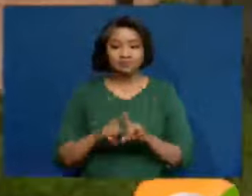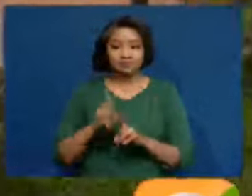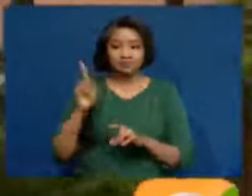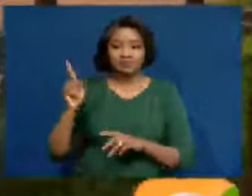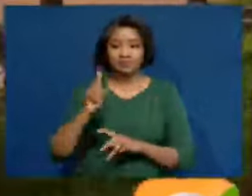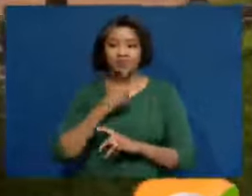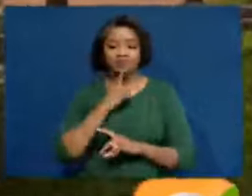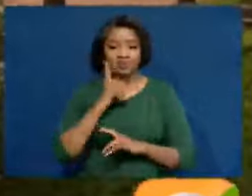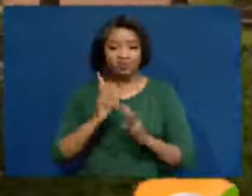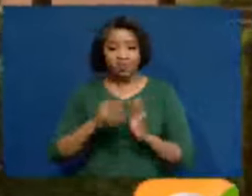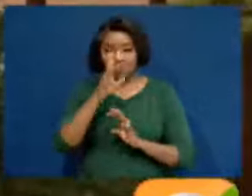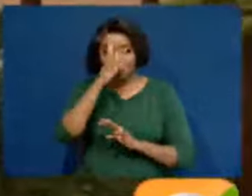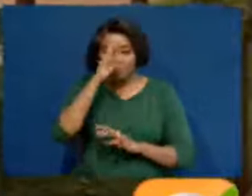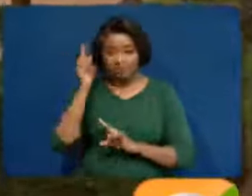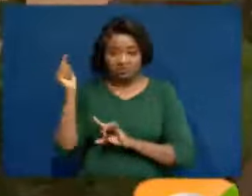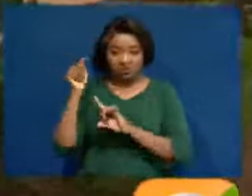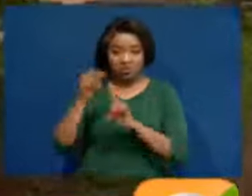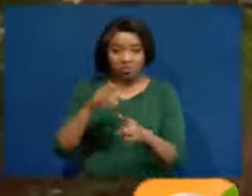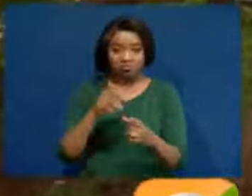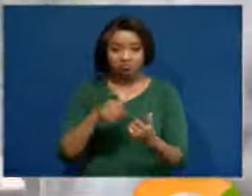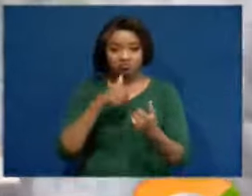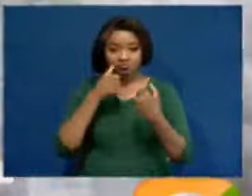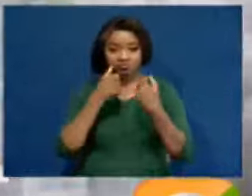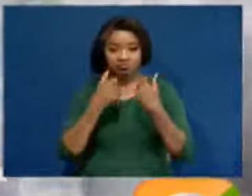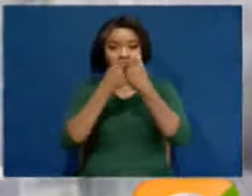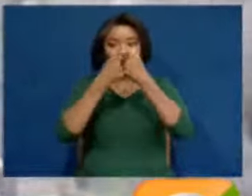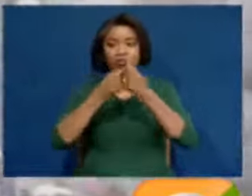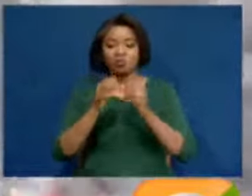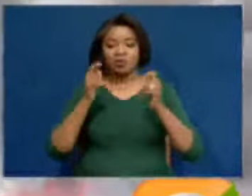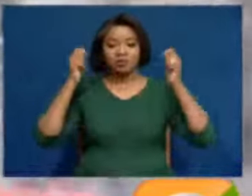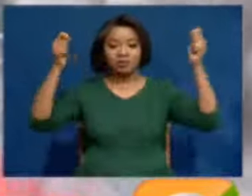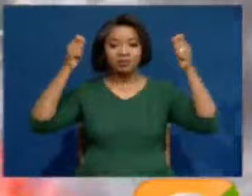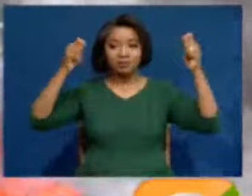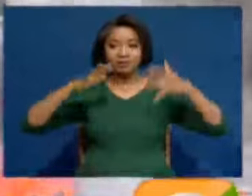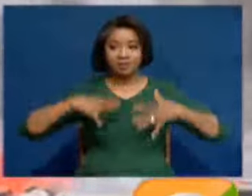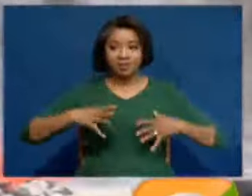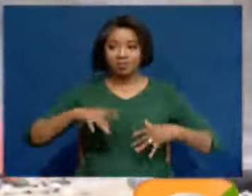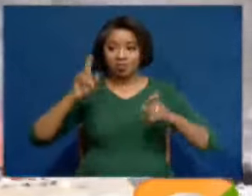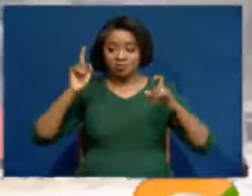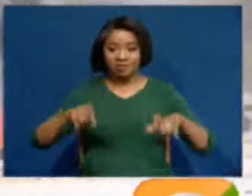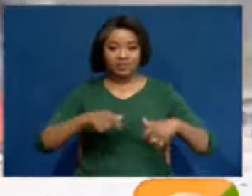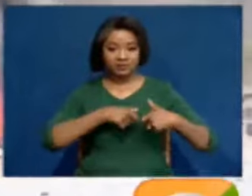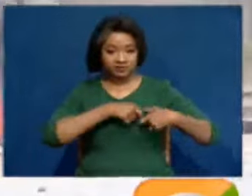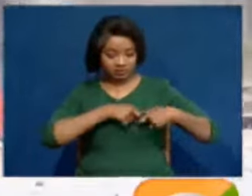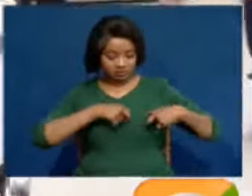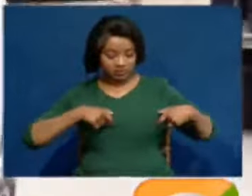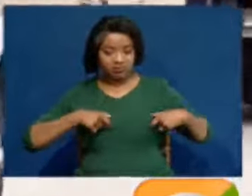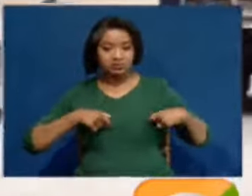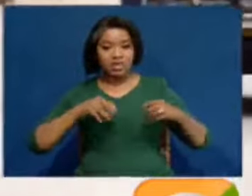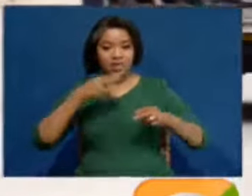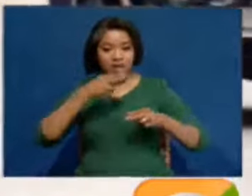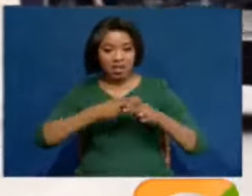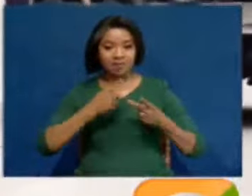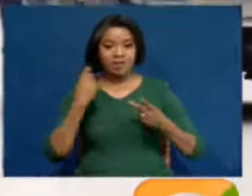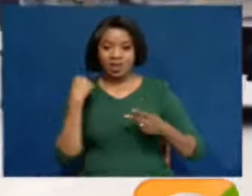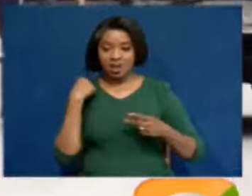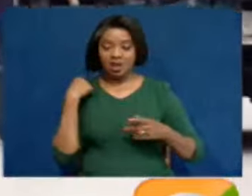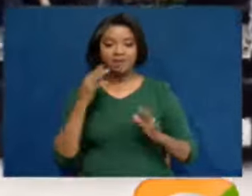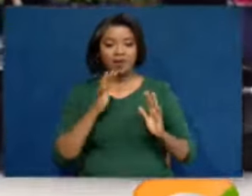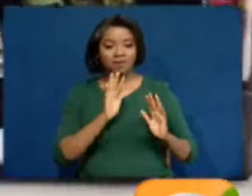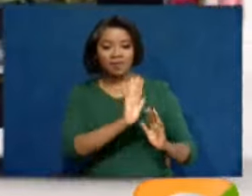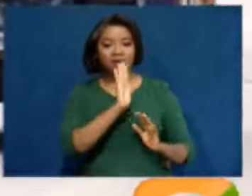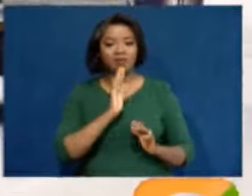polisi wanaotumwa kukabiliana na waandamanaji kuhakikisha wanavalia beji iliyo na jina au nambari yao ya